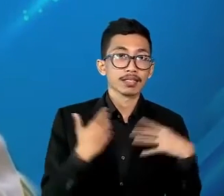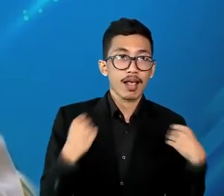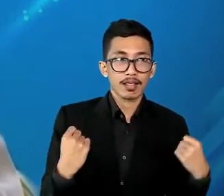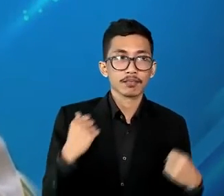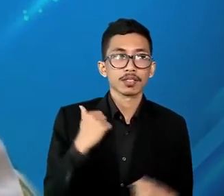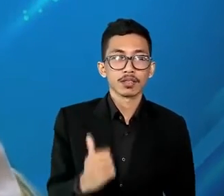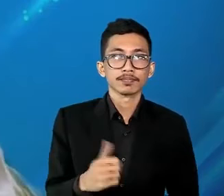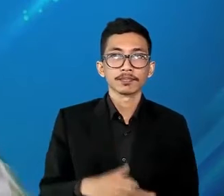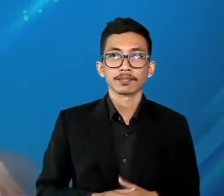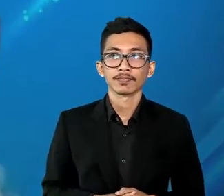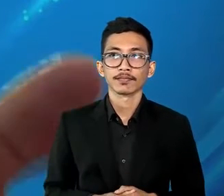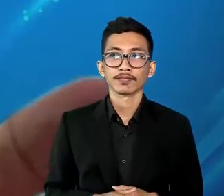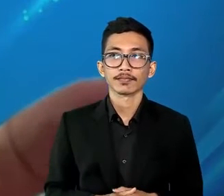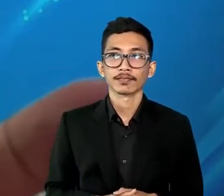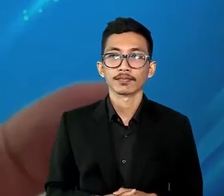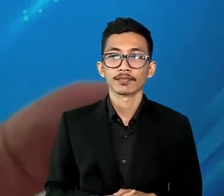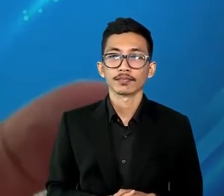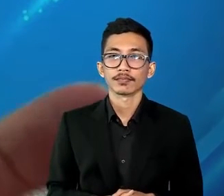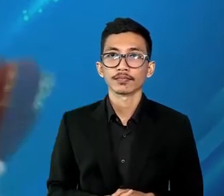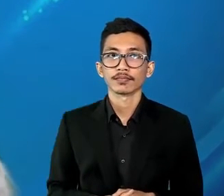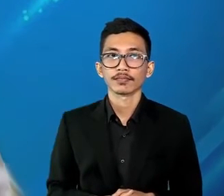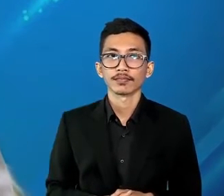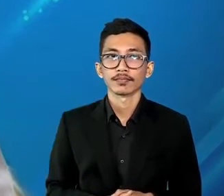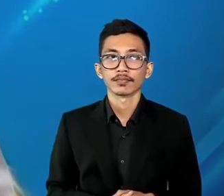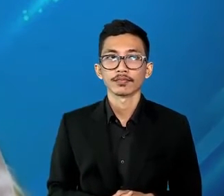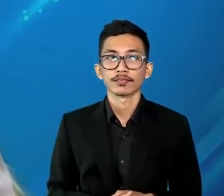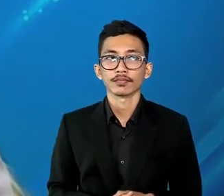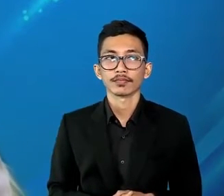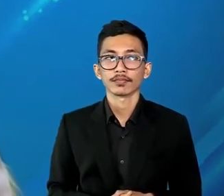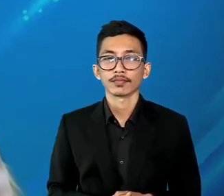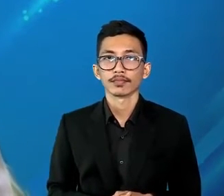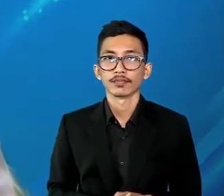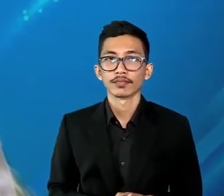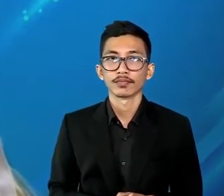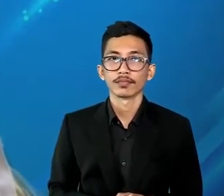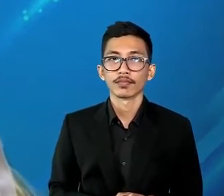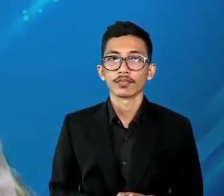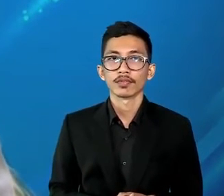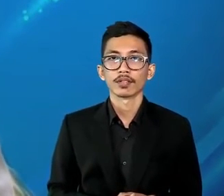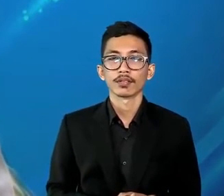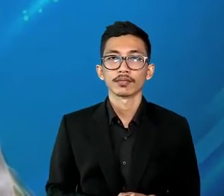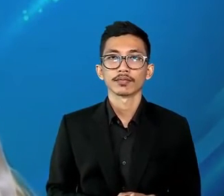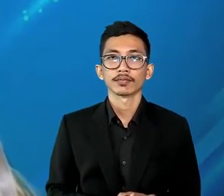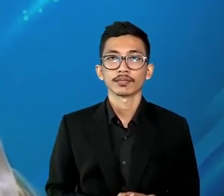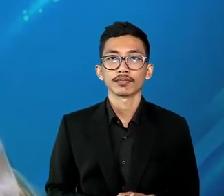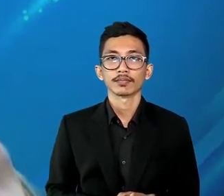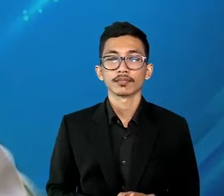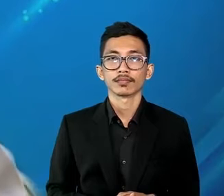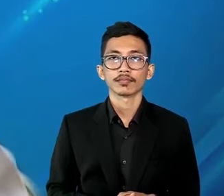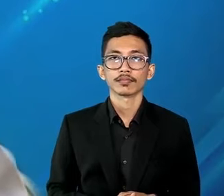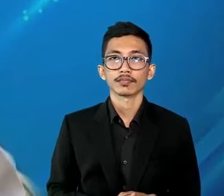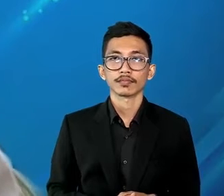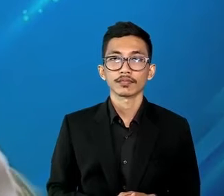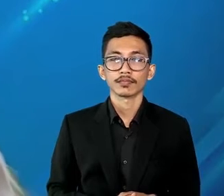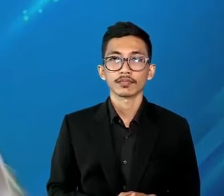semula. Kan jadi panjang sekali penata saksanaannya seperti itu. Sementara masyarakat